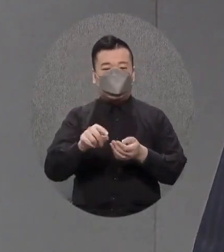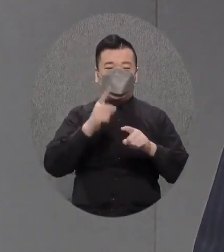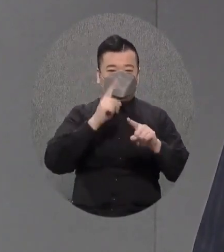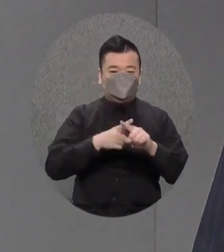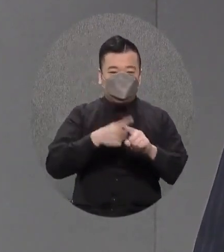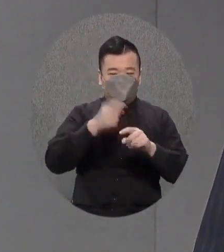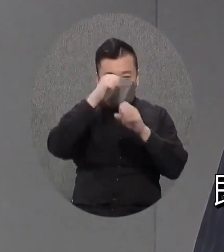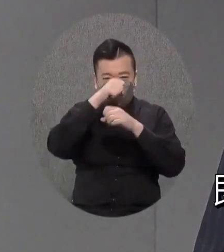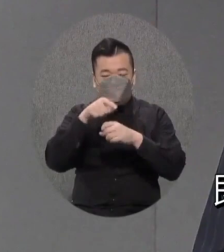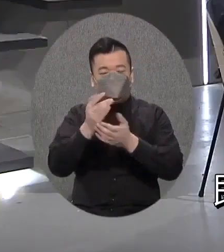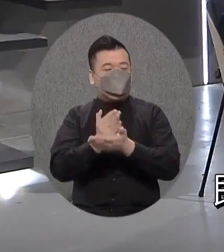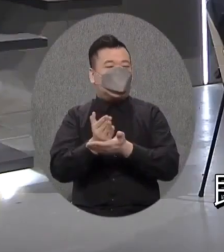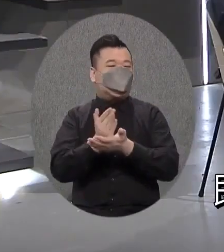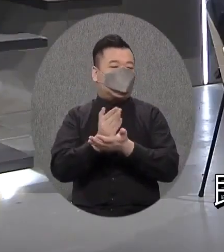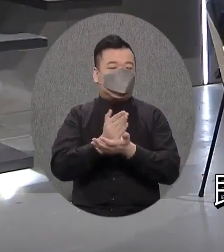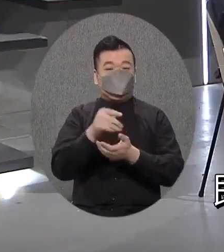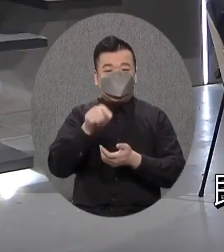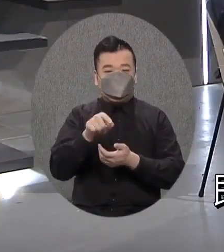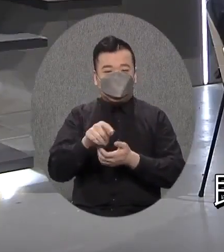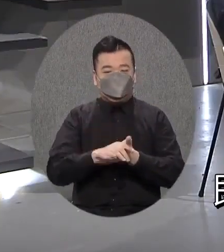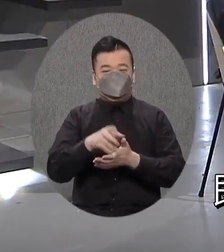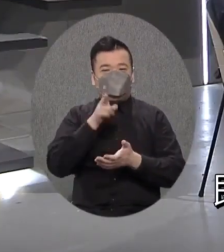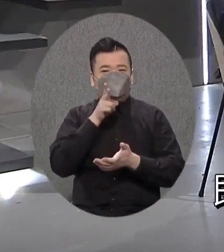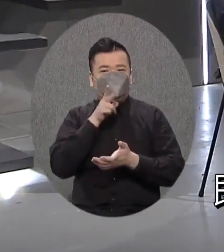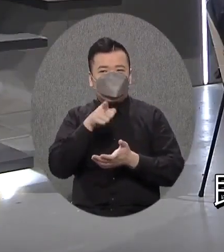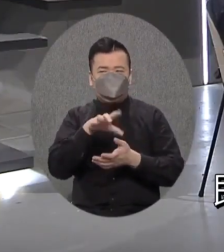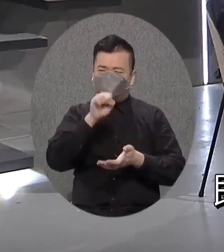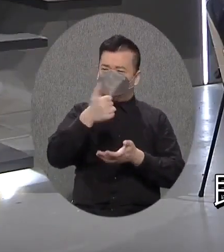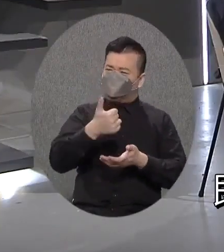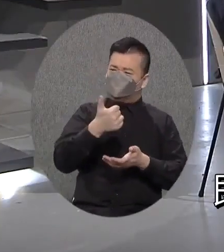嘅一種狀態就係你。既是好似控